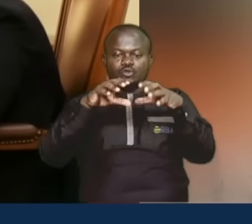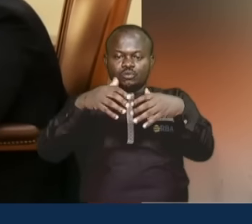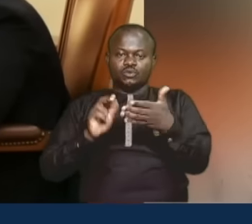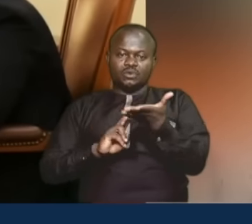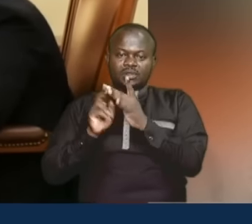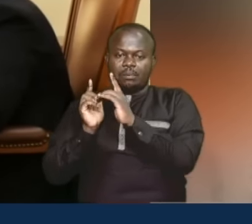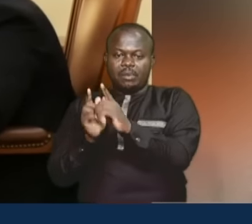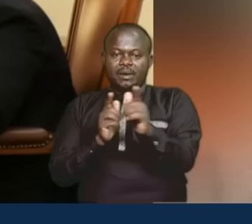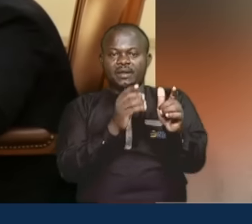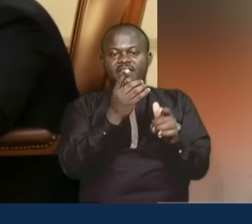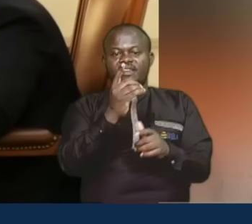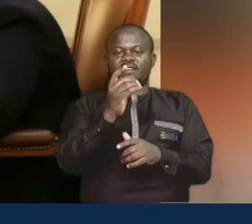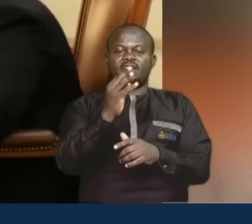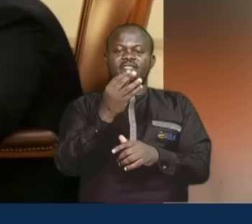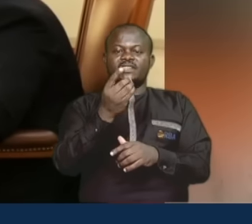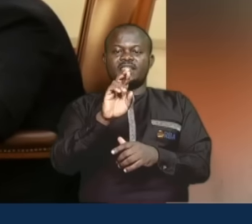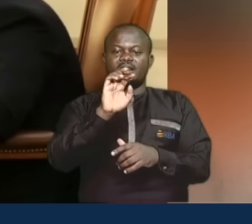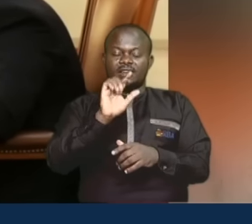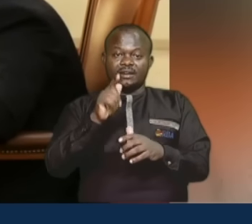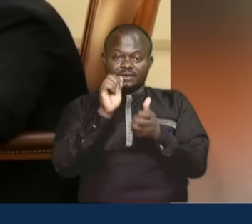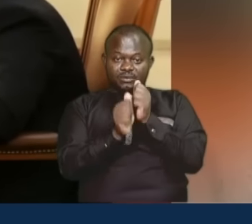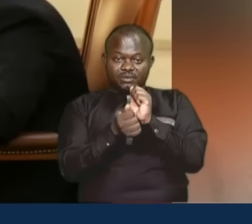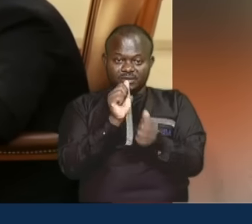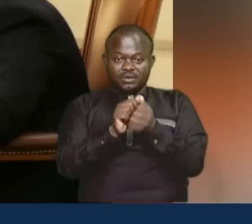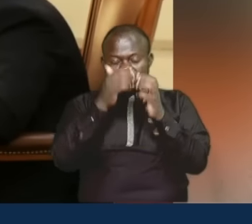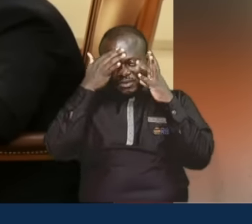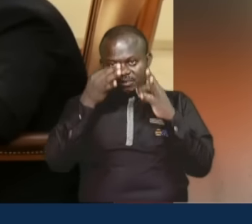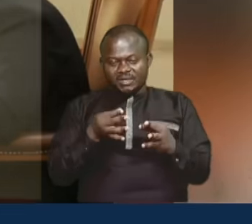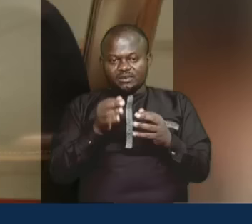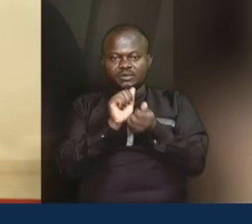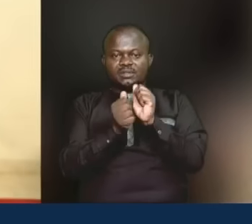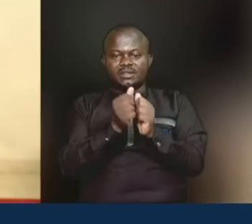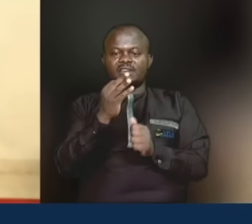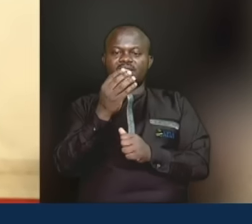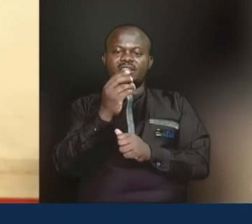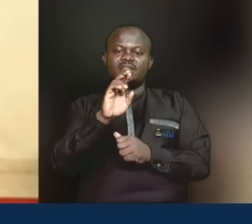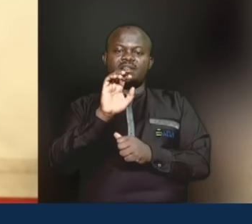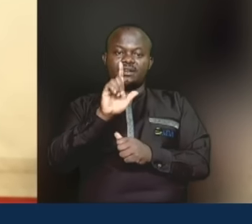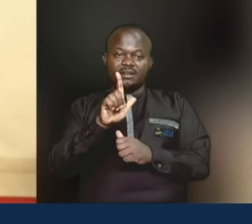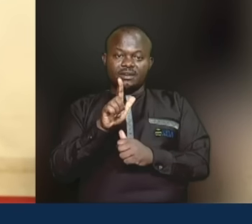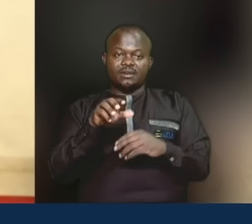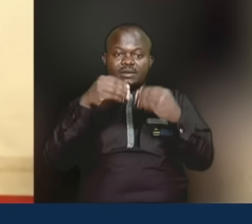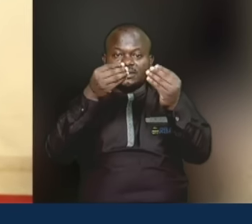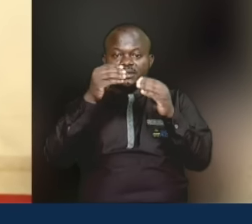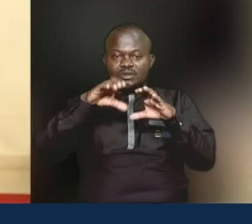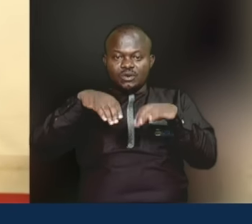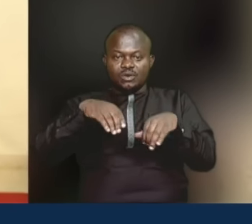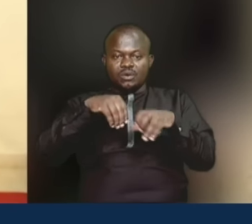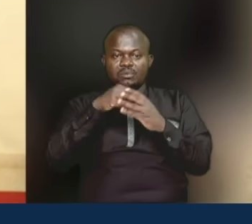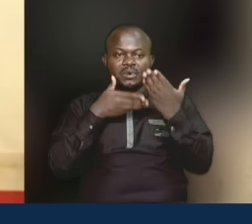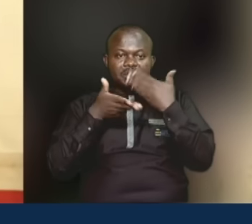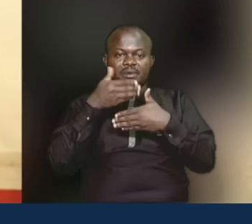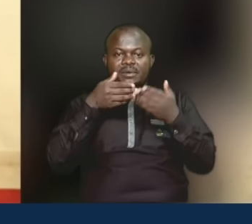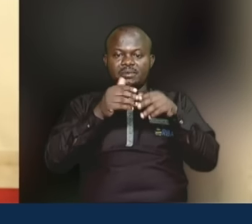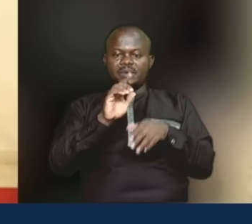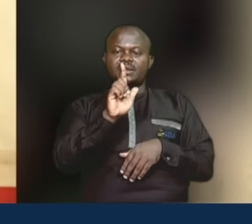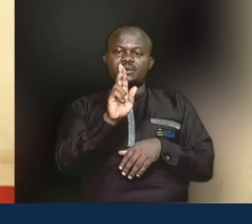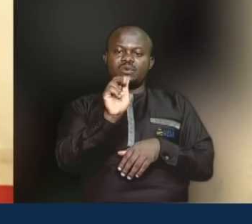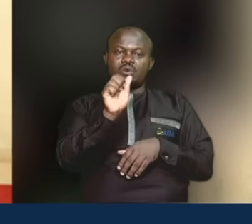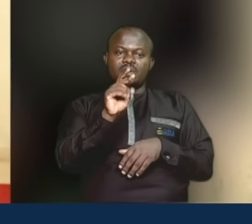wa FDLR nawo ugasenywa. Uyu mwanzuro wo gusenya FDLR washingiye ku gitekerezo cyatanzwe n'intumwa za Kongo mu biganiro byabereye i Rwanda muri